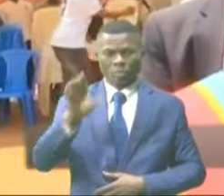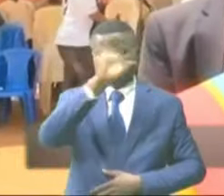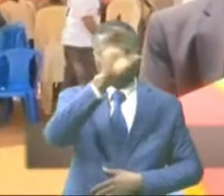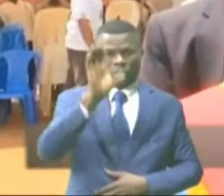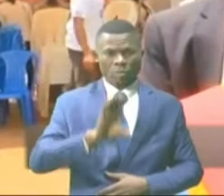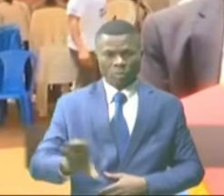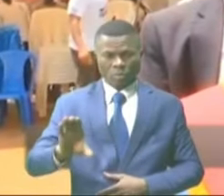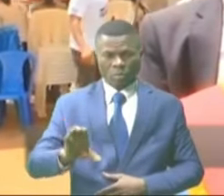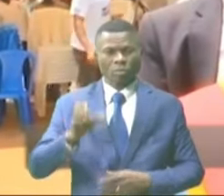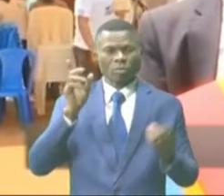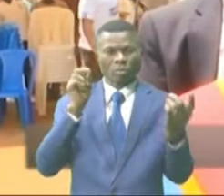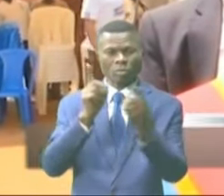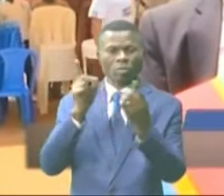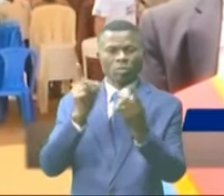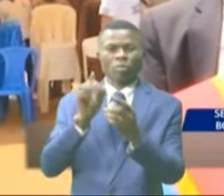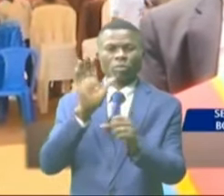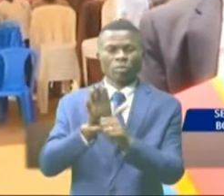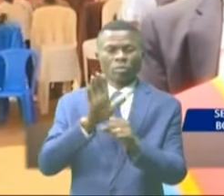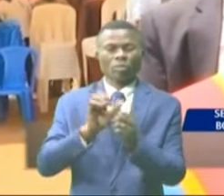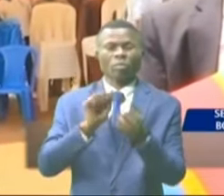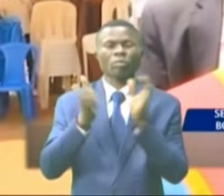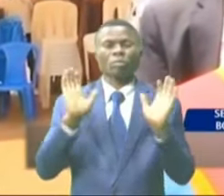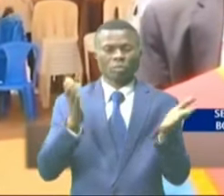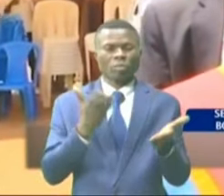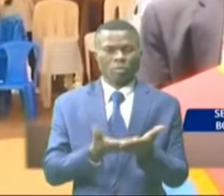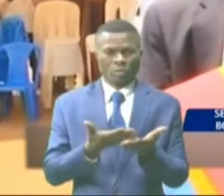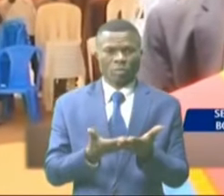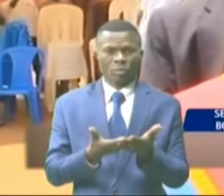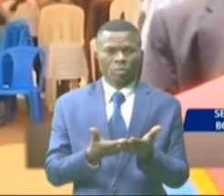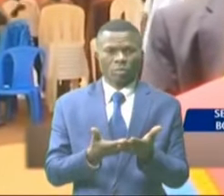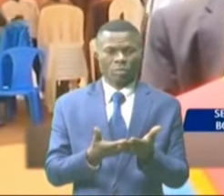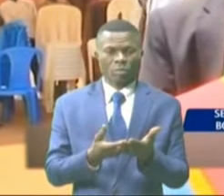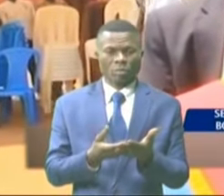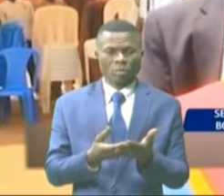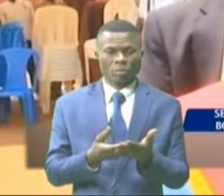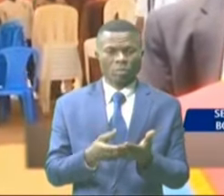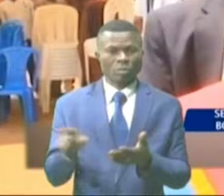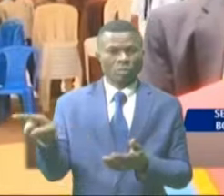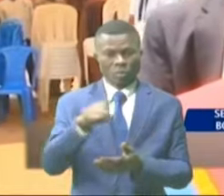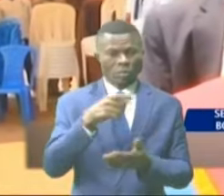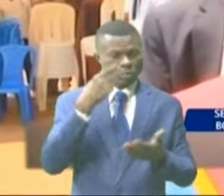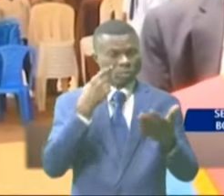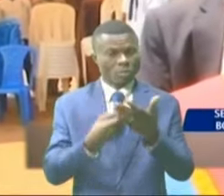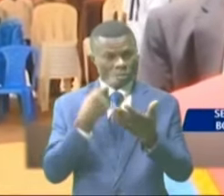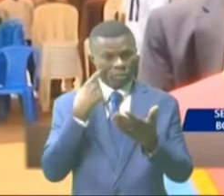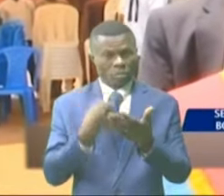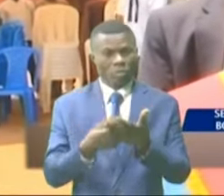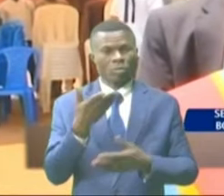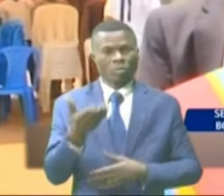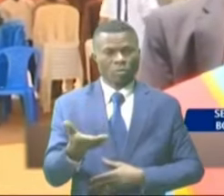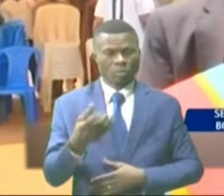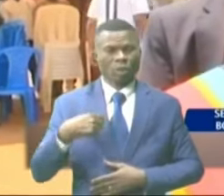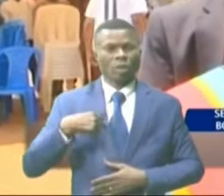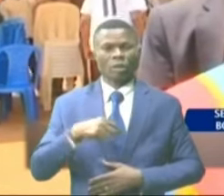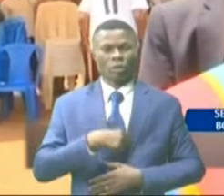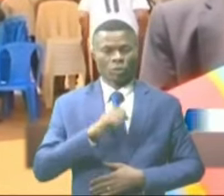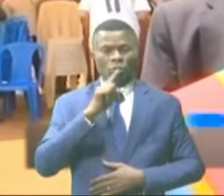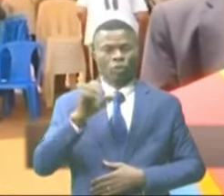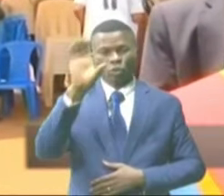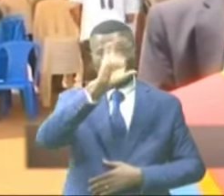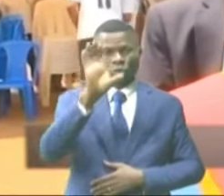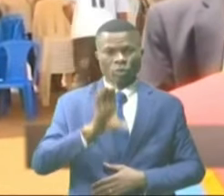est confrontée à des sérieux problèmes. Vous avez vous-même constaté que nous sommes une